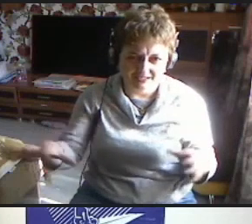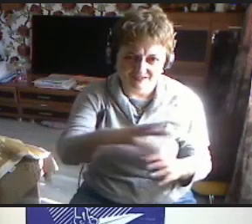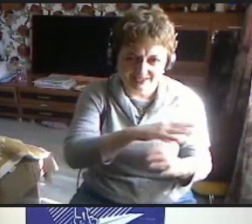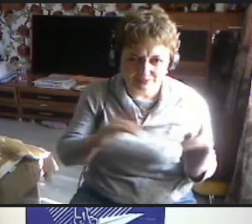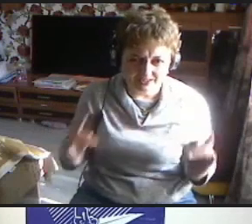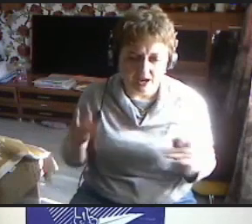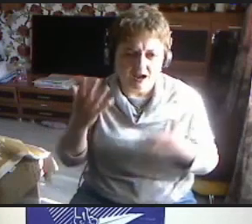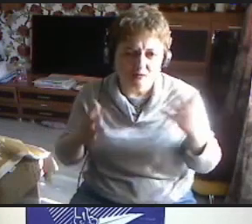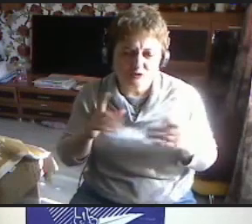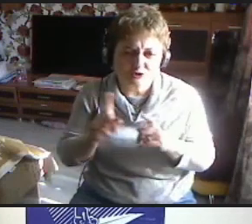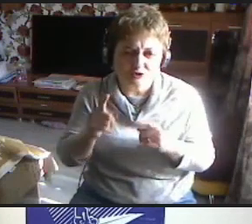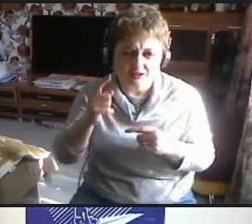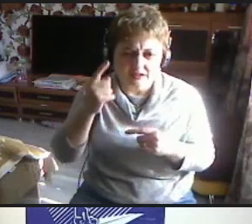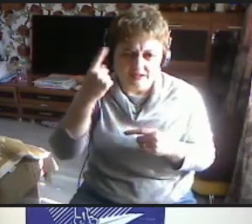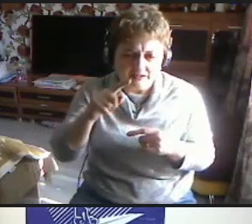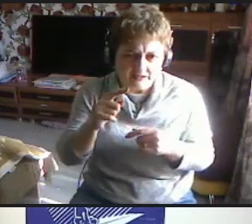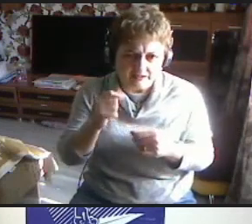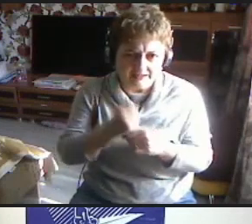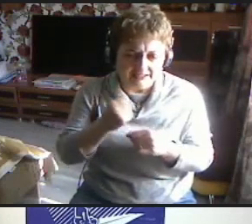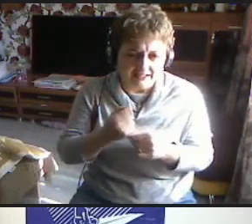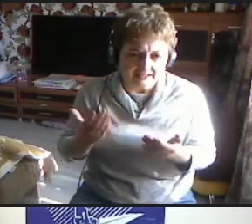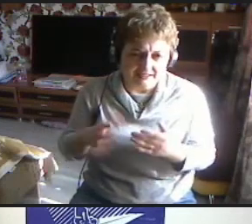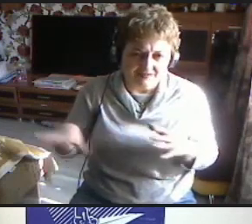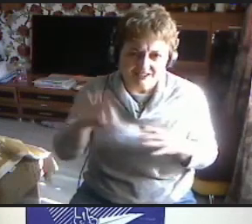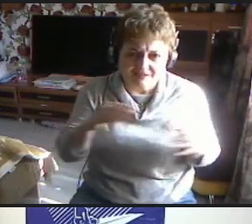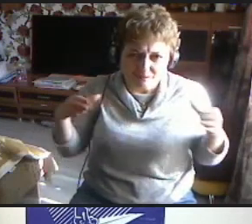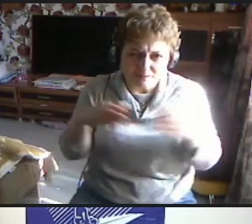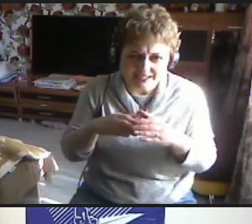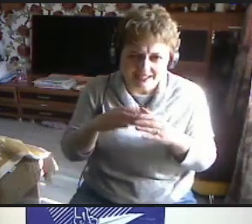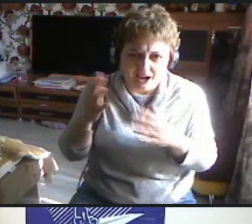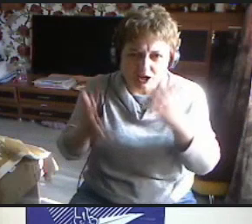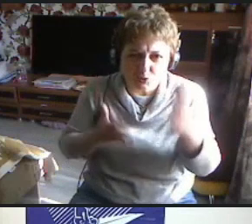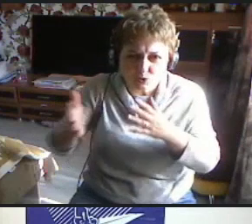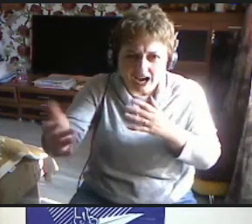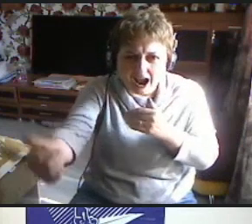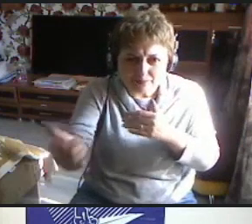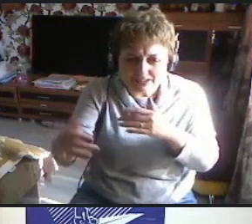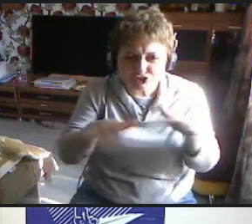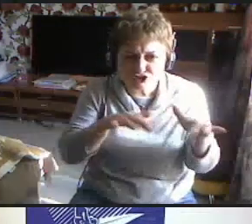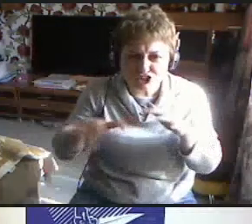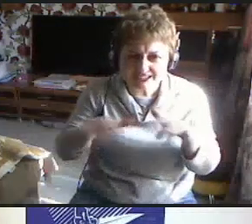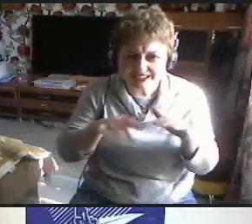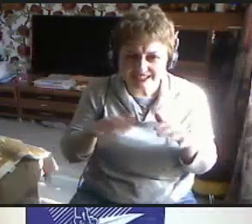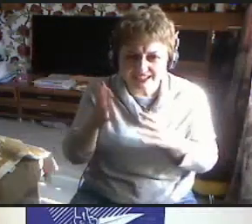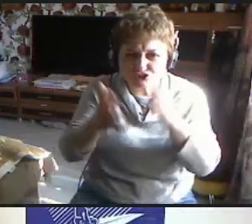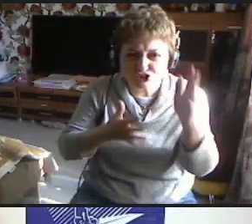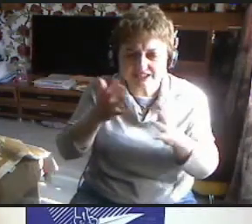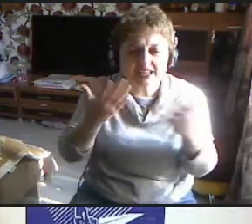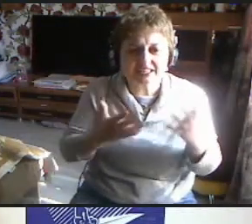там, я не знаю, все вместе какие-то жесты руками, если, например, у ребенка ДЦП и